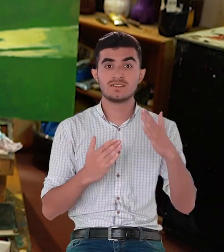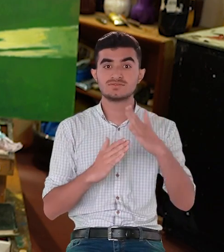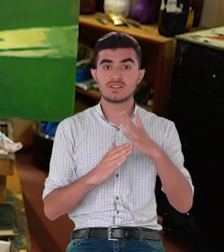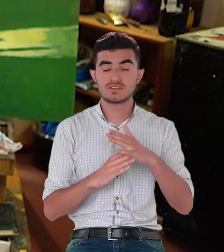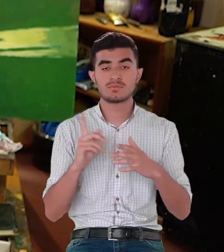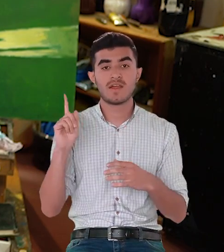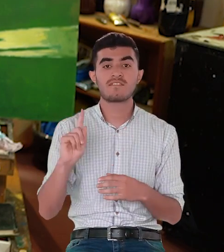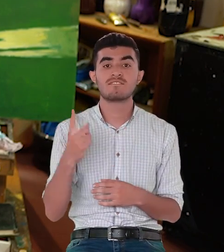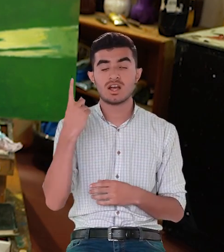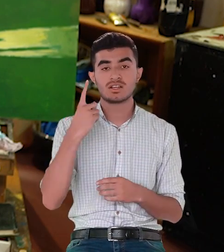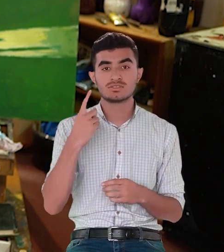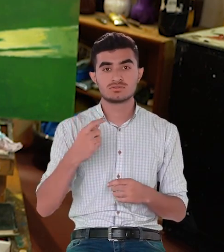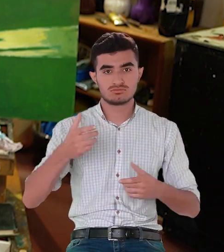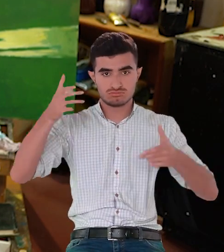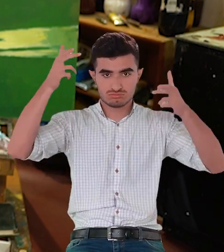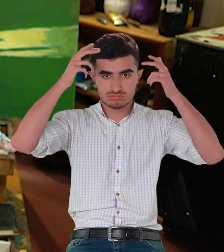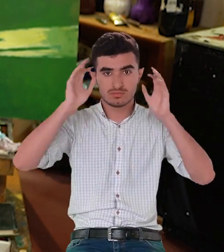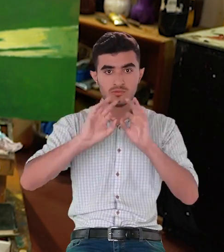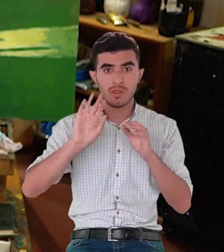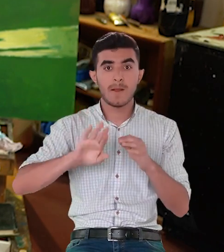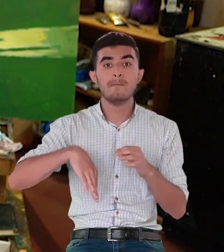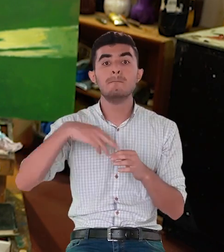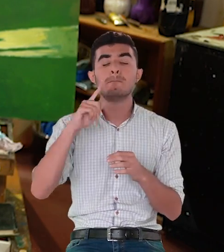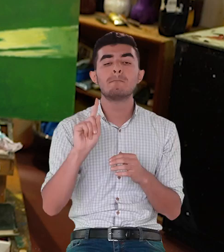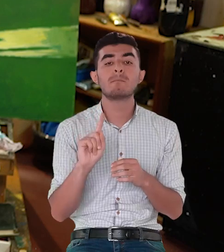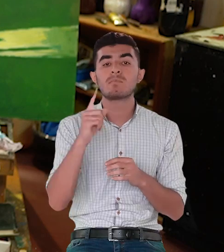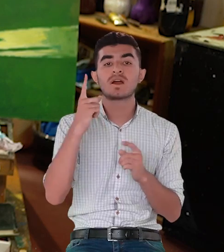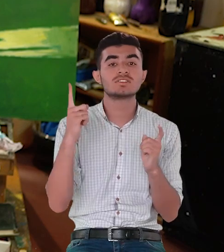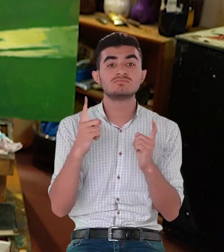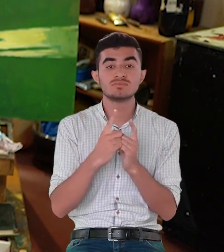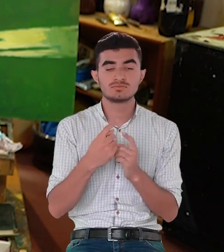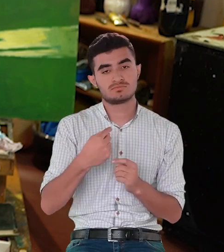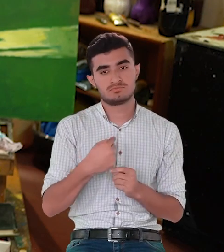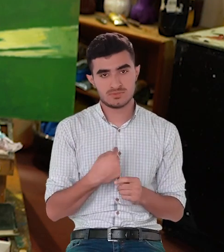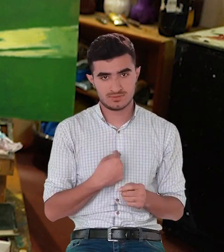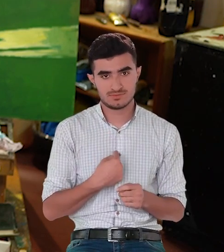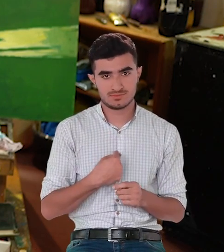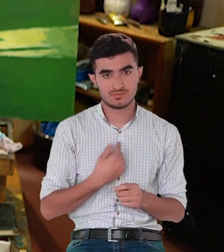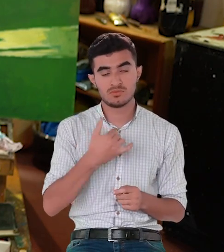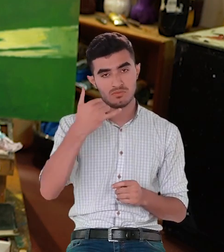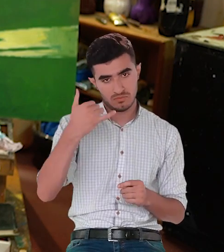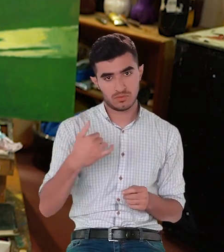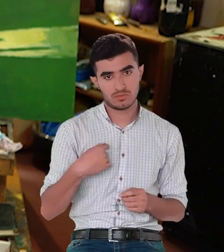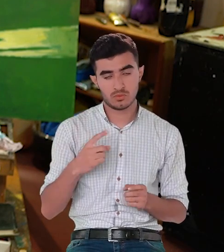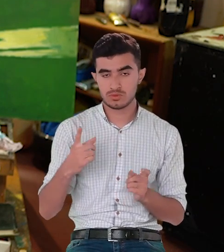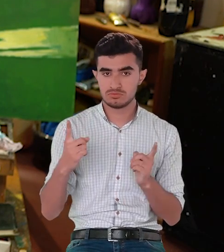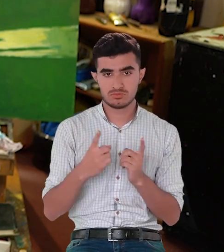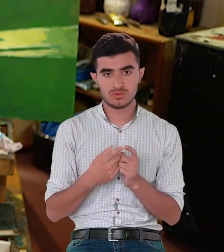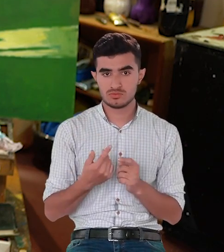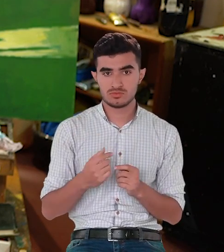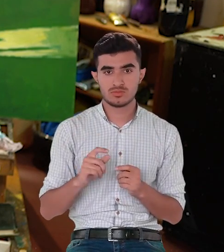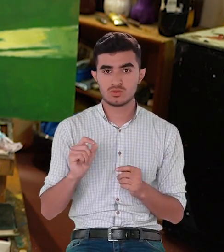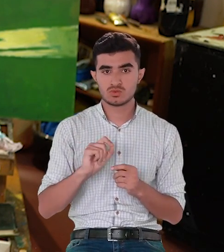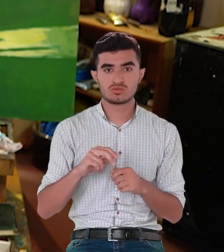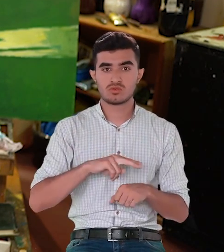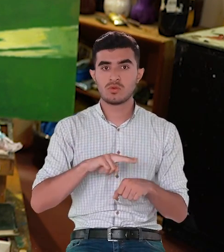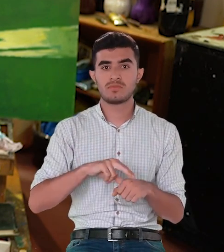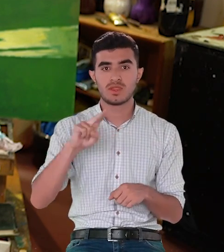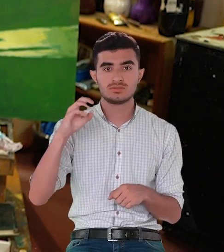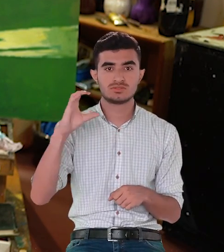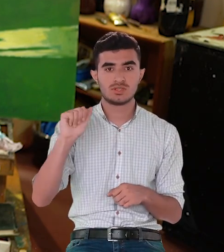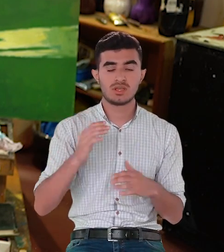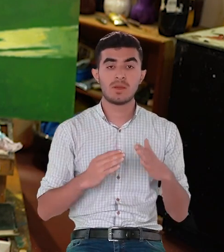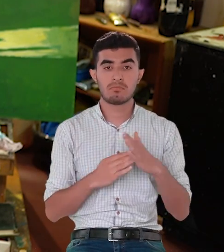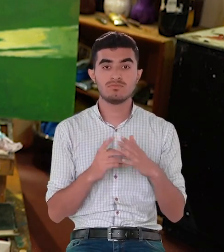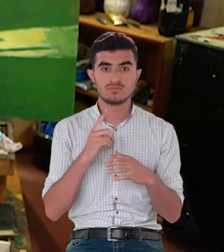بعد سب سے پہلے جو ان کی ملاقات ہوئی ہم سے ہوئی. تو پرنسپل شاکر صاحب نے کہا چلو بھائی